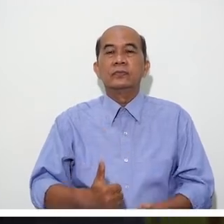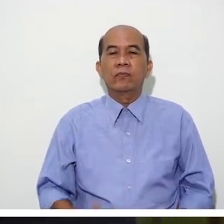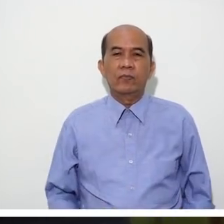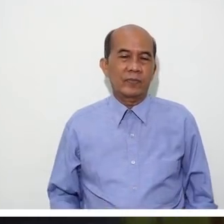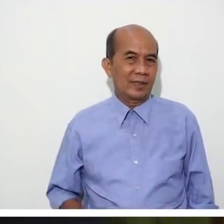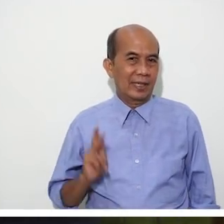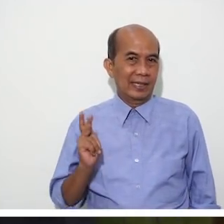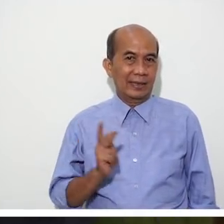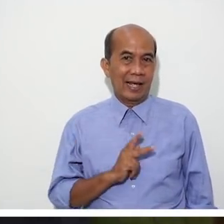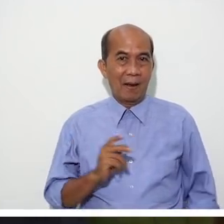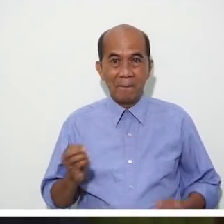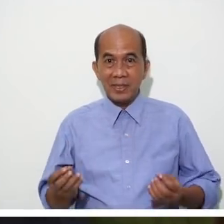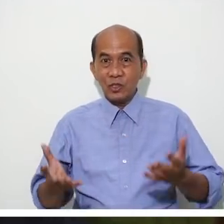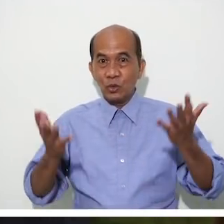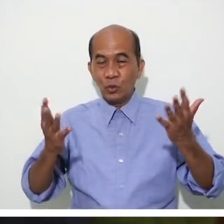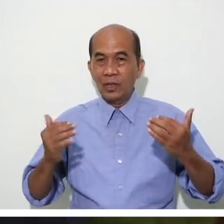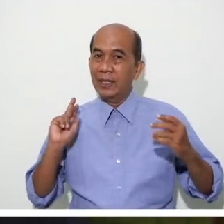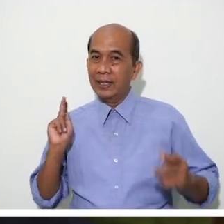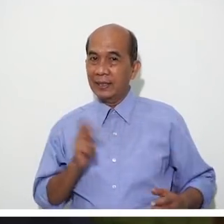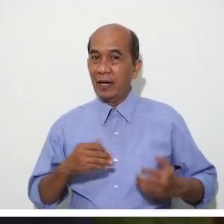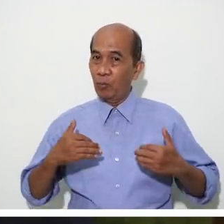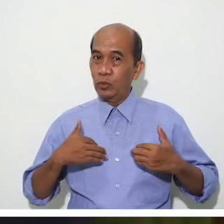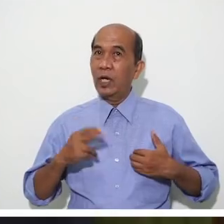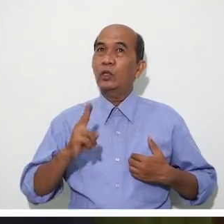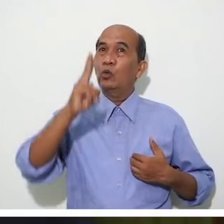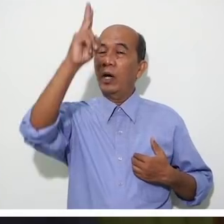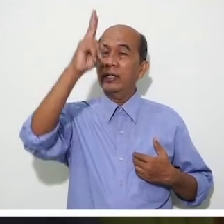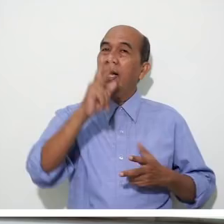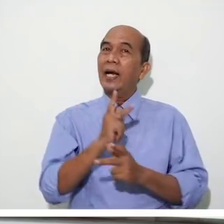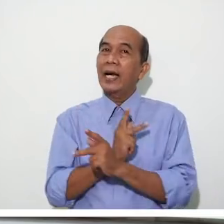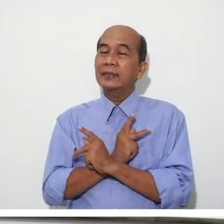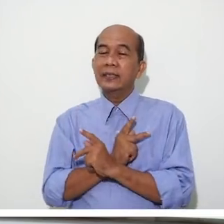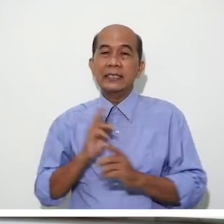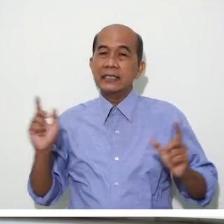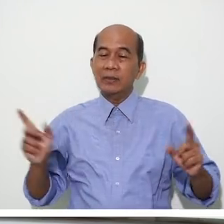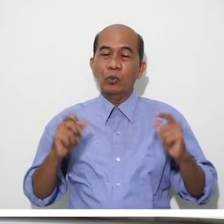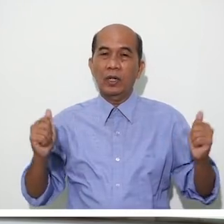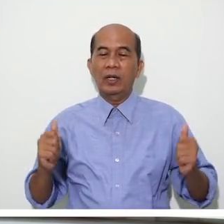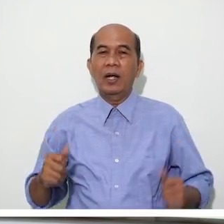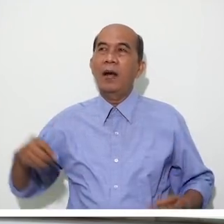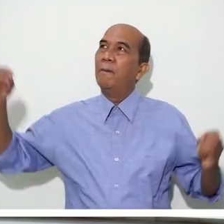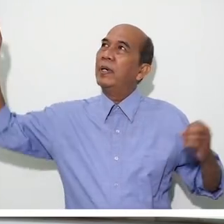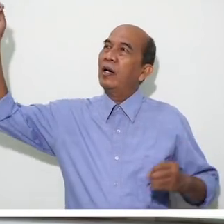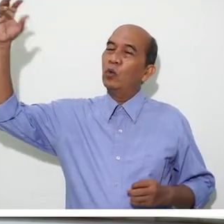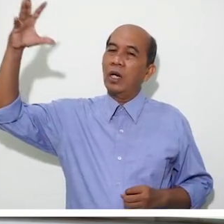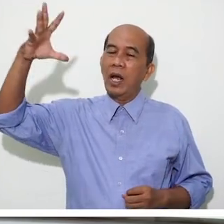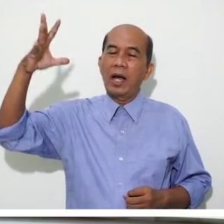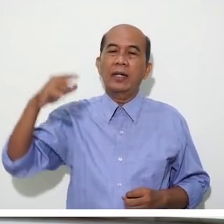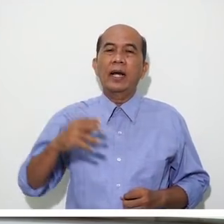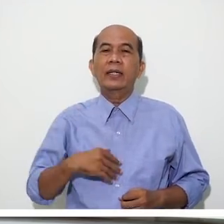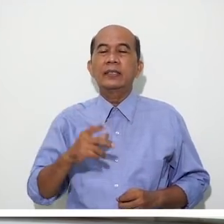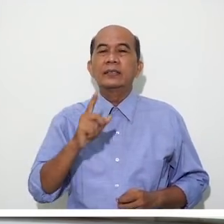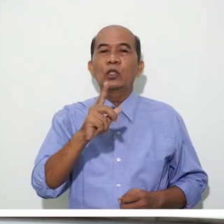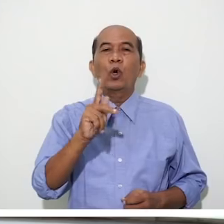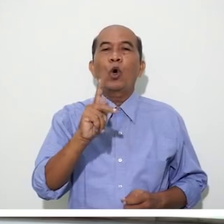Sungguh bersyukur karena kita memiliki Tuhan yang memiliki kasih yang sempurna. Berita anugerah diambil dari Titus 3 ayat